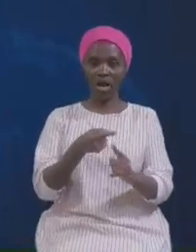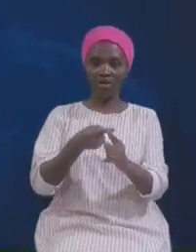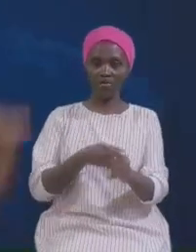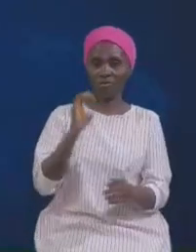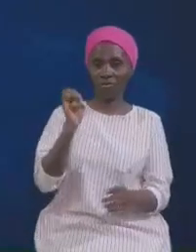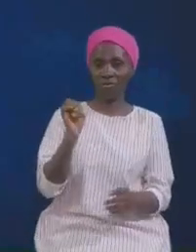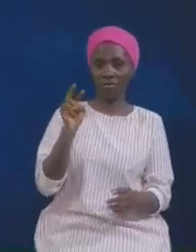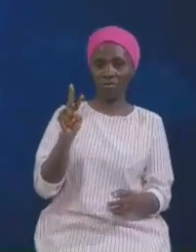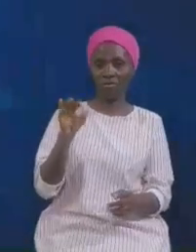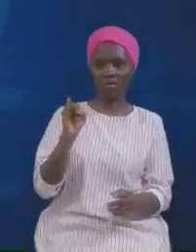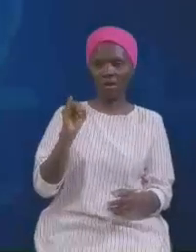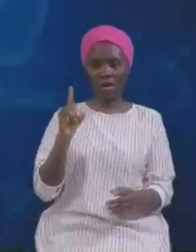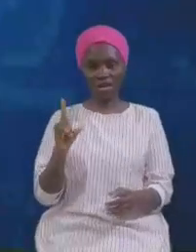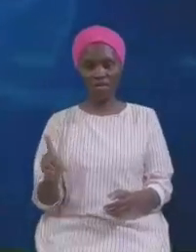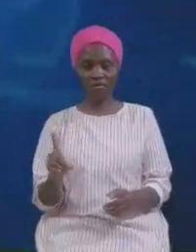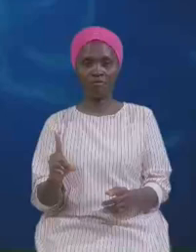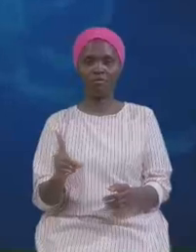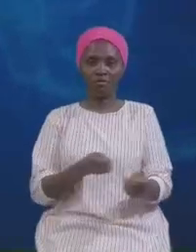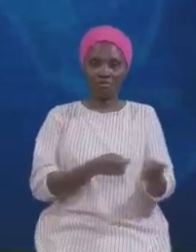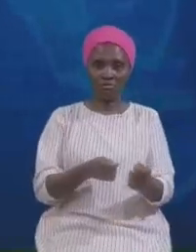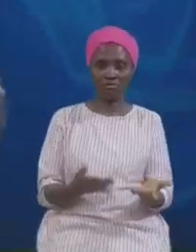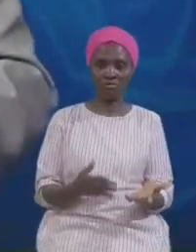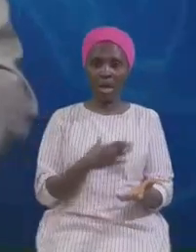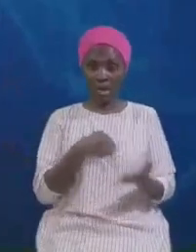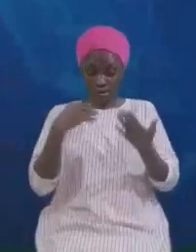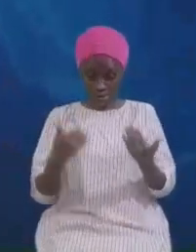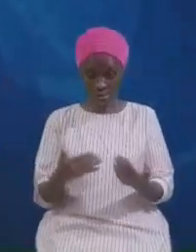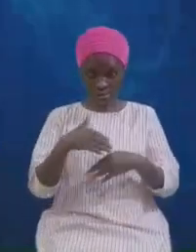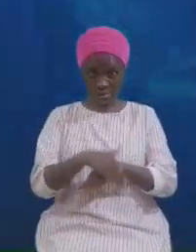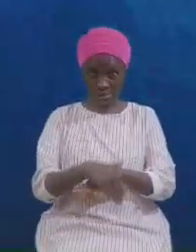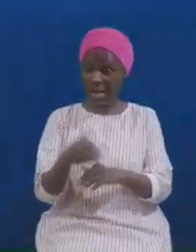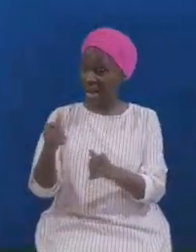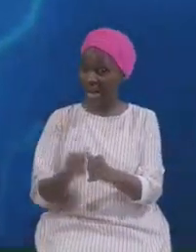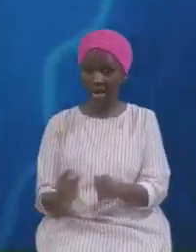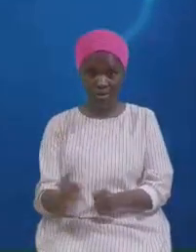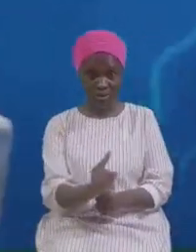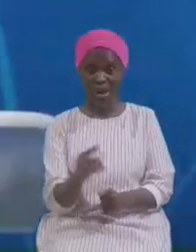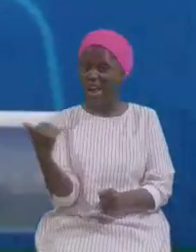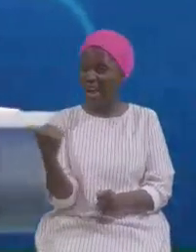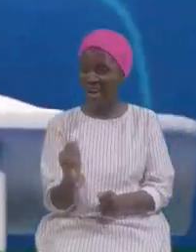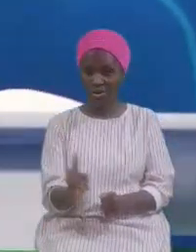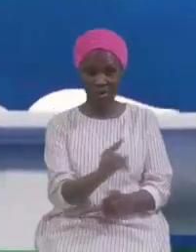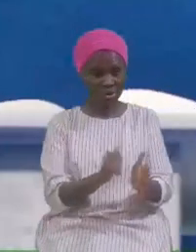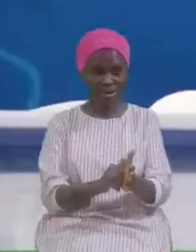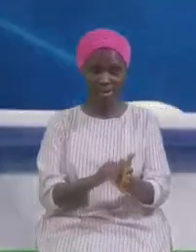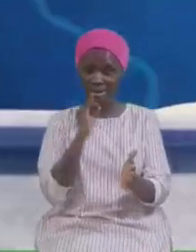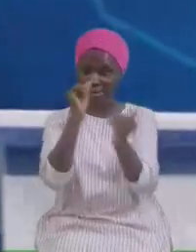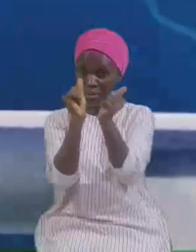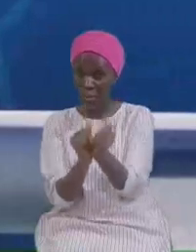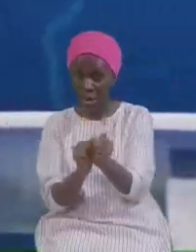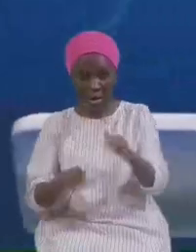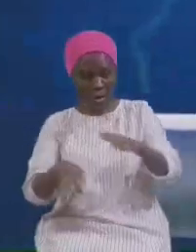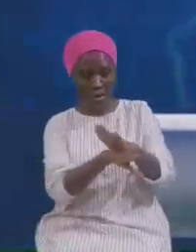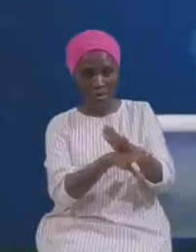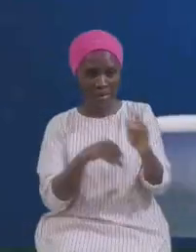donc des manipulations sataniques. Que ce soit quiconque est lié, quiconque est sous attaque, quiconque